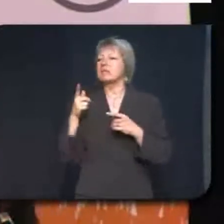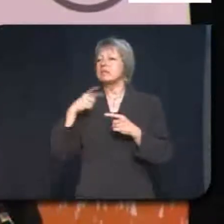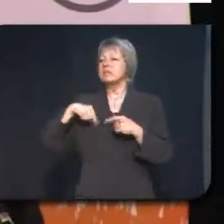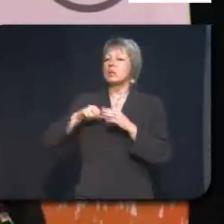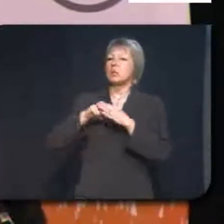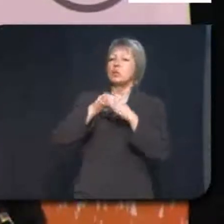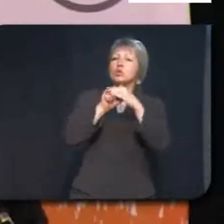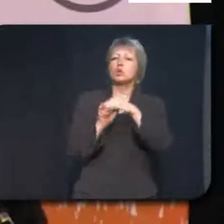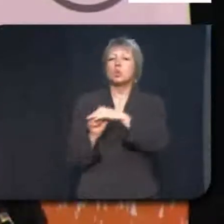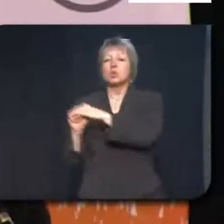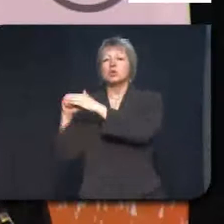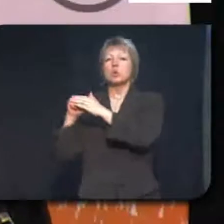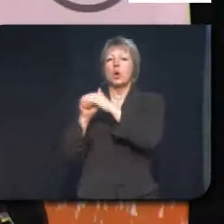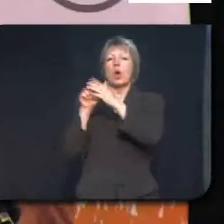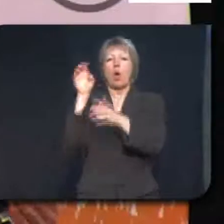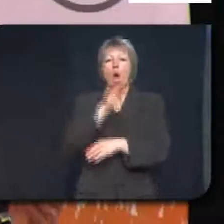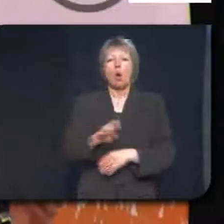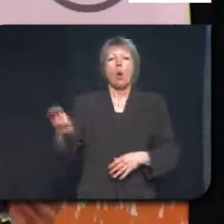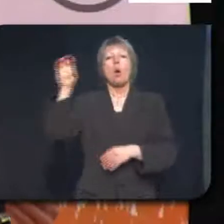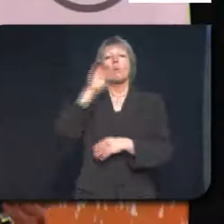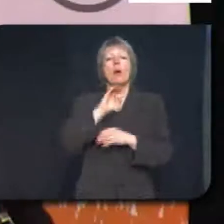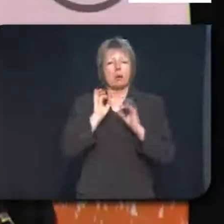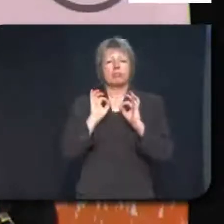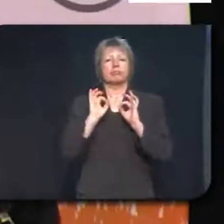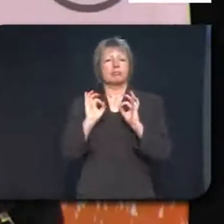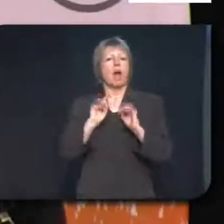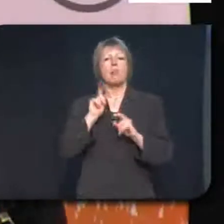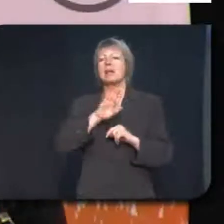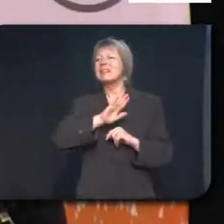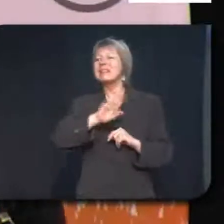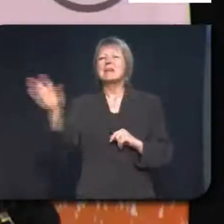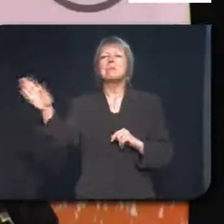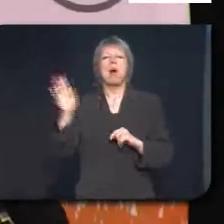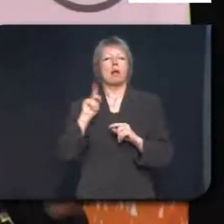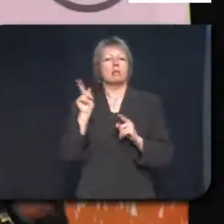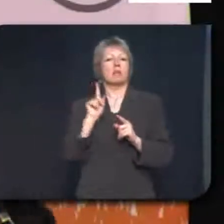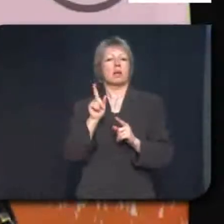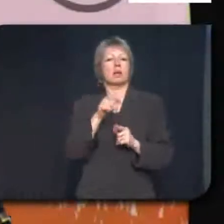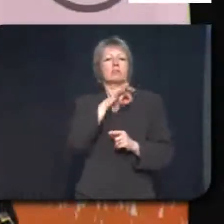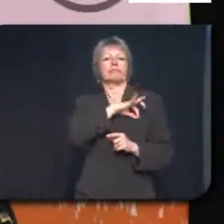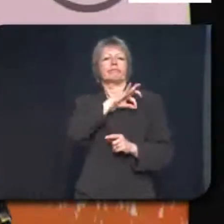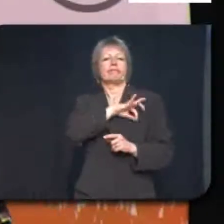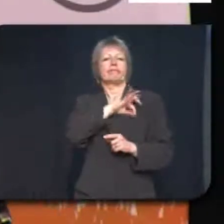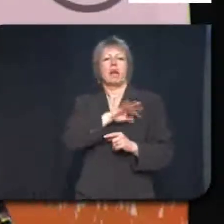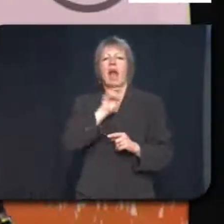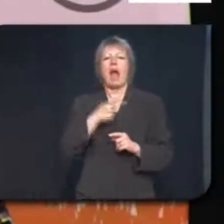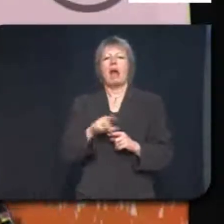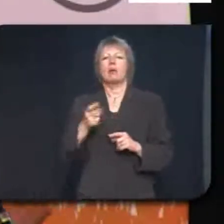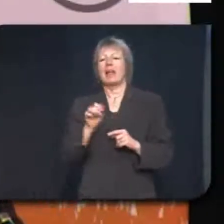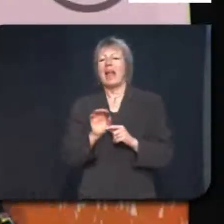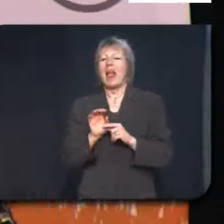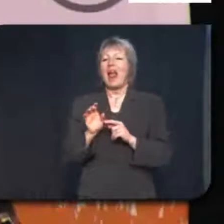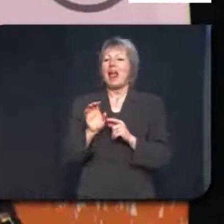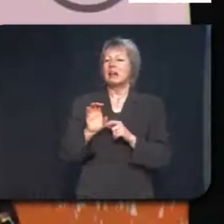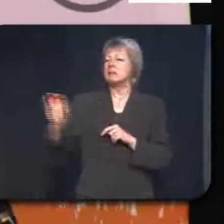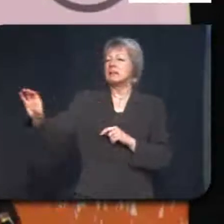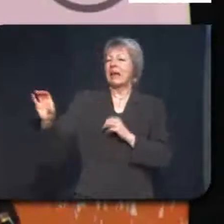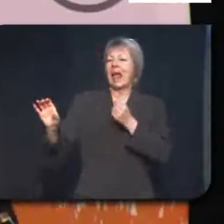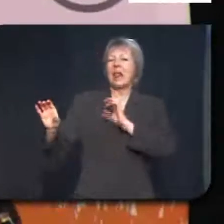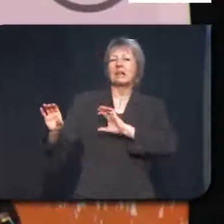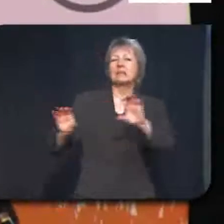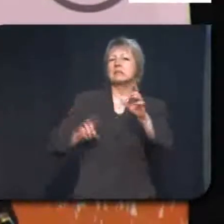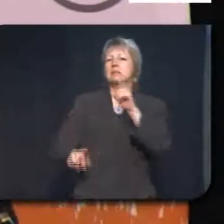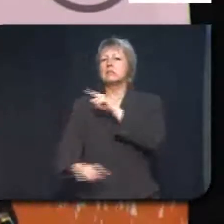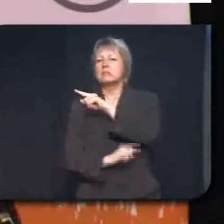wir wollen dann soll daran kein Haufen Geld verdienen dann soll daran nicht irgendwie irgendwas rumgeschoben werden können sondern alle offen und